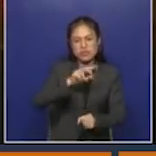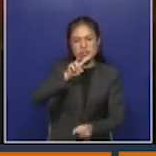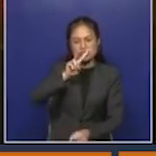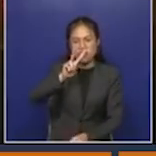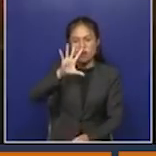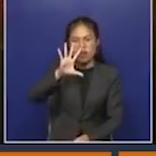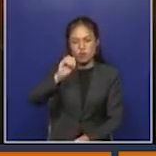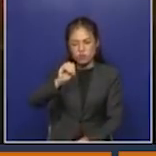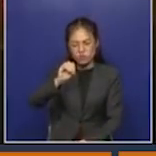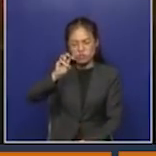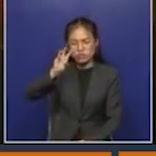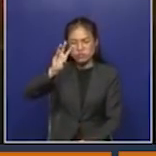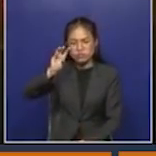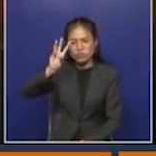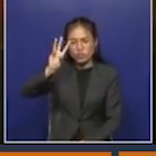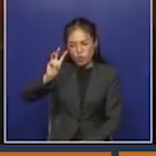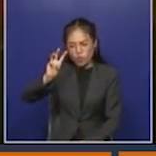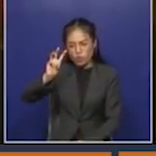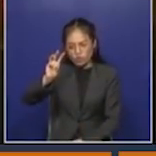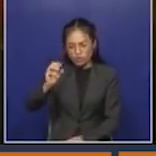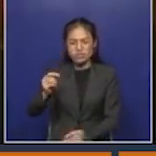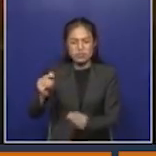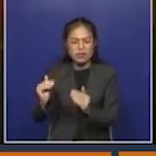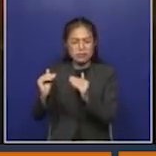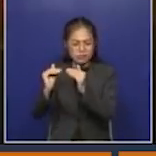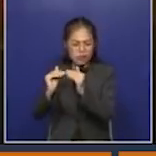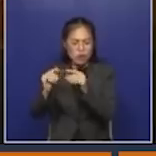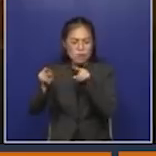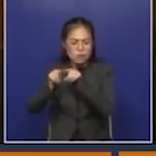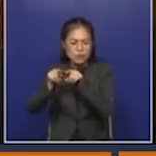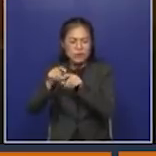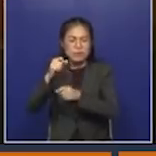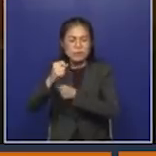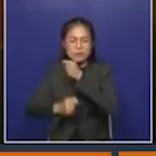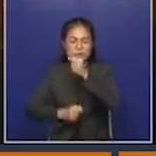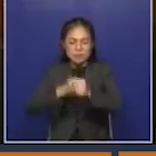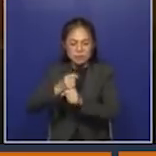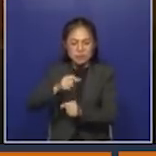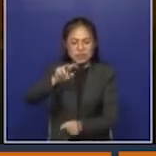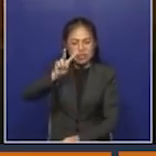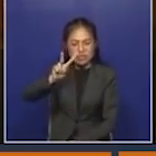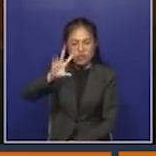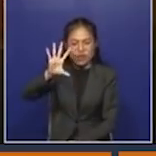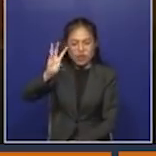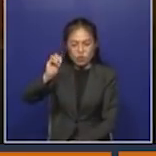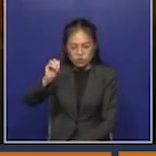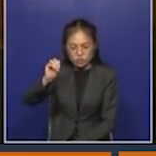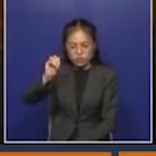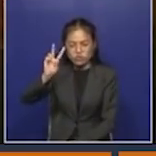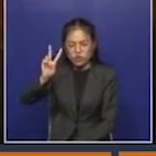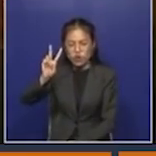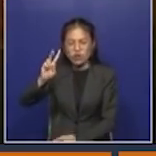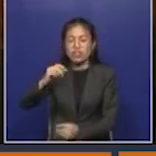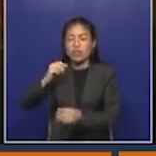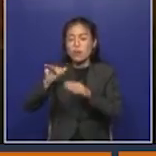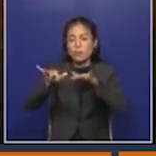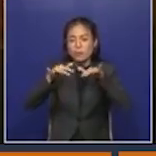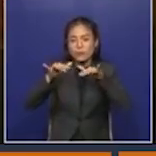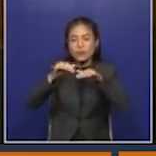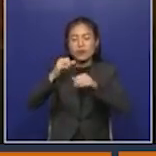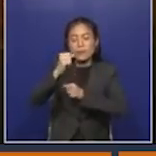สายนาการถึงจะกลับมาเท่ากับปี 2562และสถานการณ์จะกลับมาเป็นปกติครั้งในปี